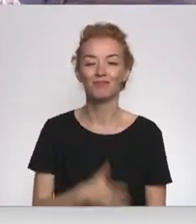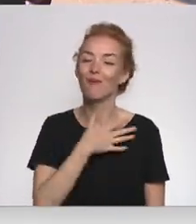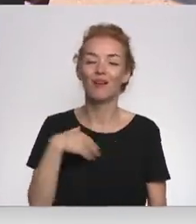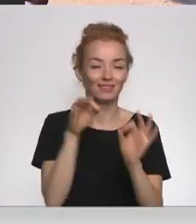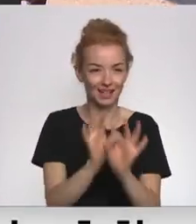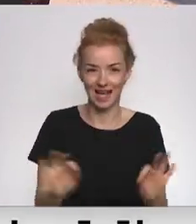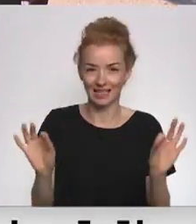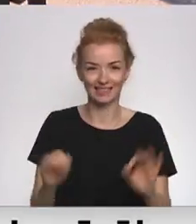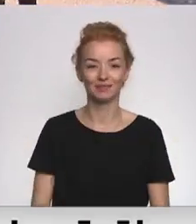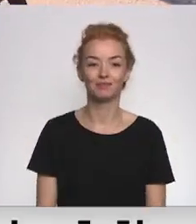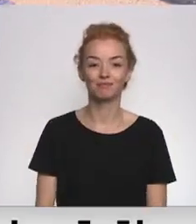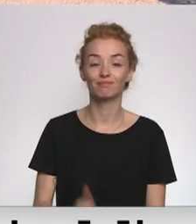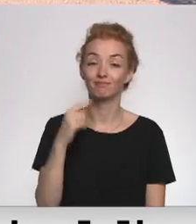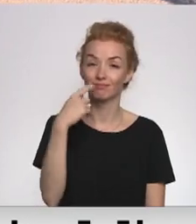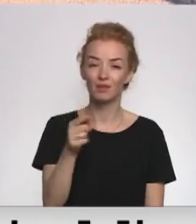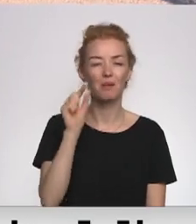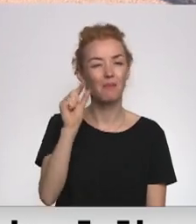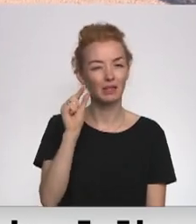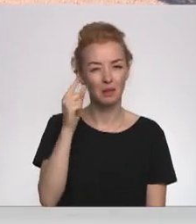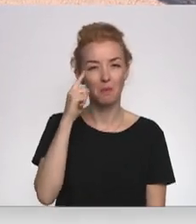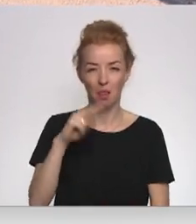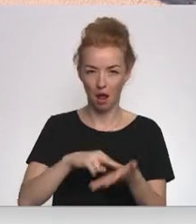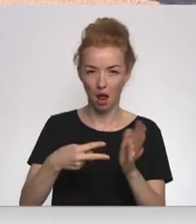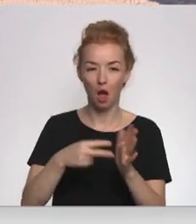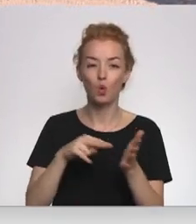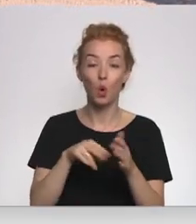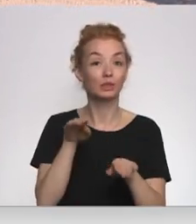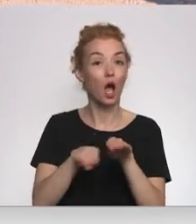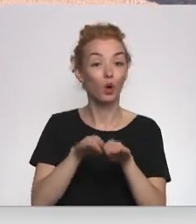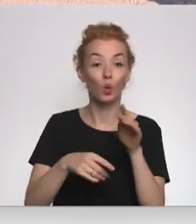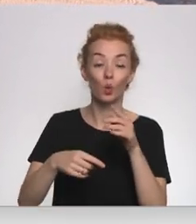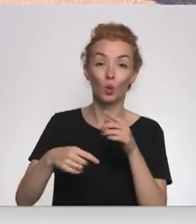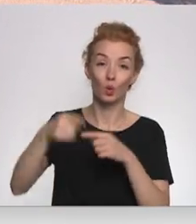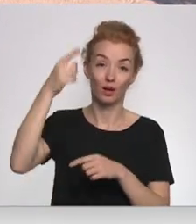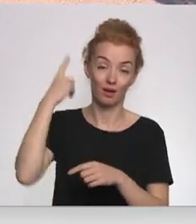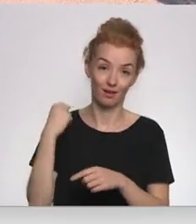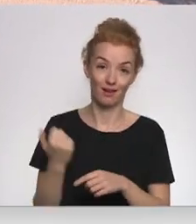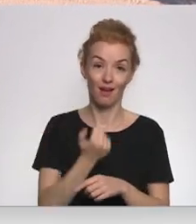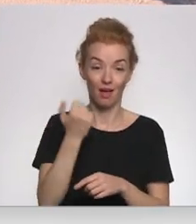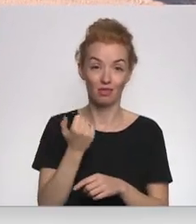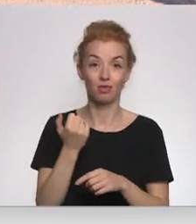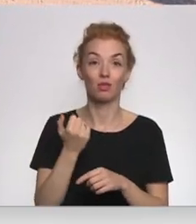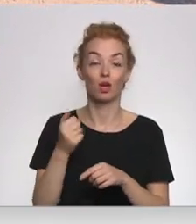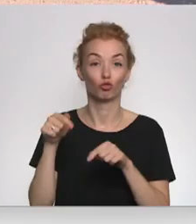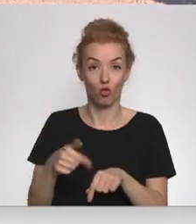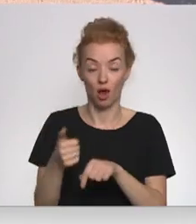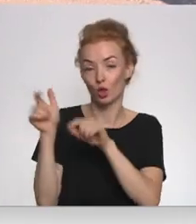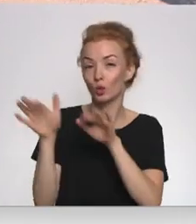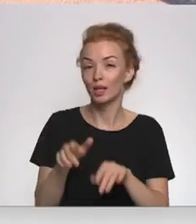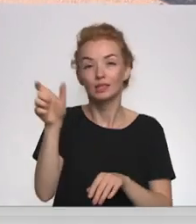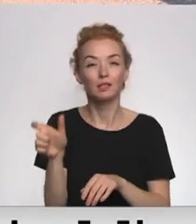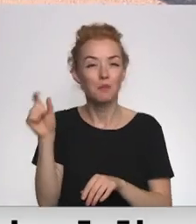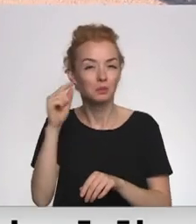skaisti. Bišiņ gan piedomā. Saizinošā pagājušā gada rudeni šogad ir